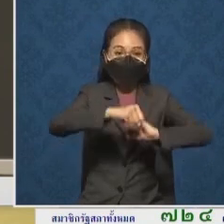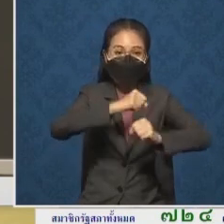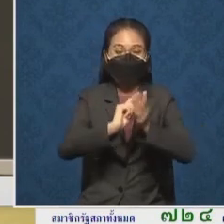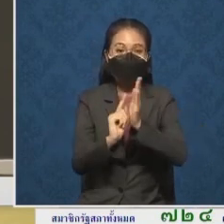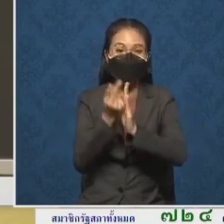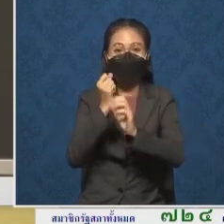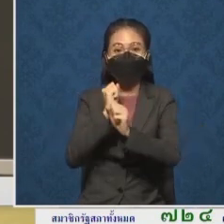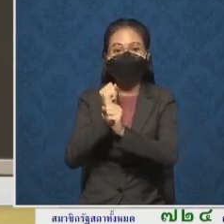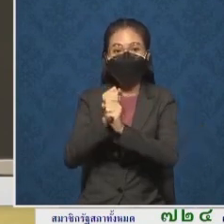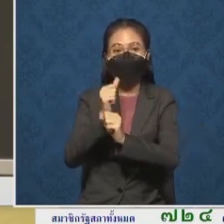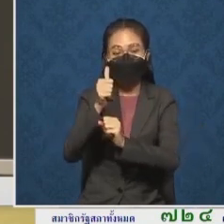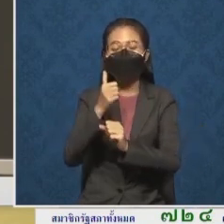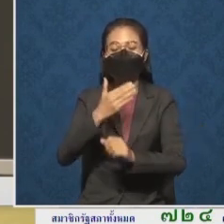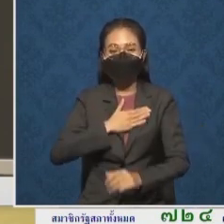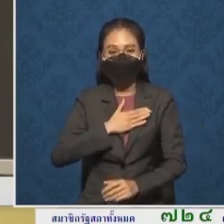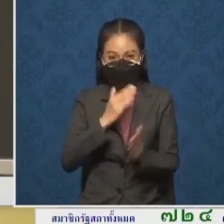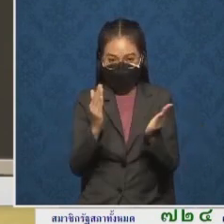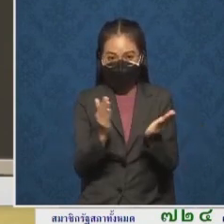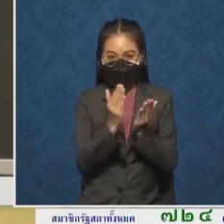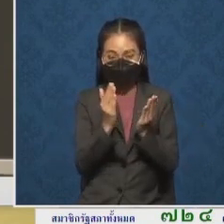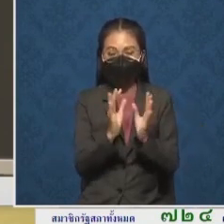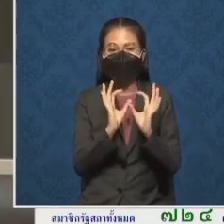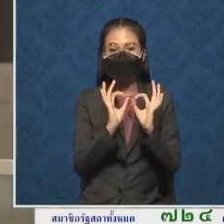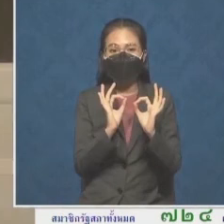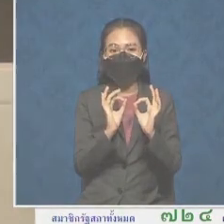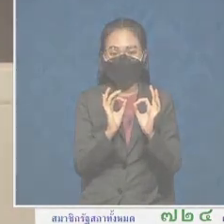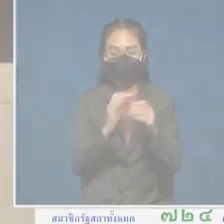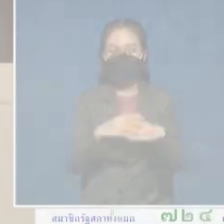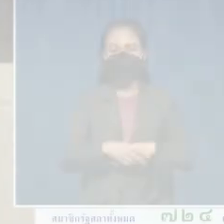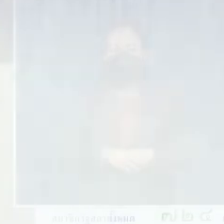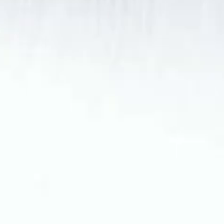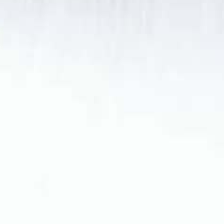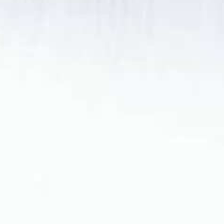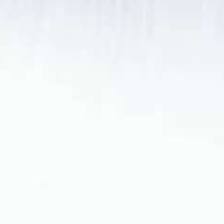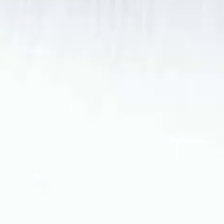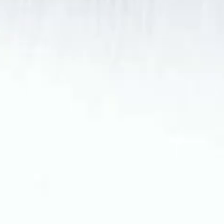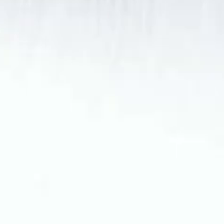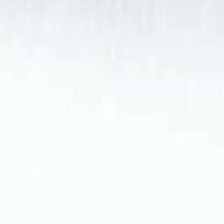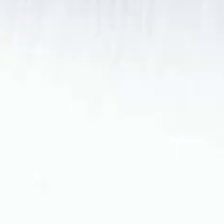าเป็นการเริ่มต้นที่ดีและผมก็ยินดีสนับสนุนครับขอบพระคุณมากครับท่านประธานครับ ขอบคุณครับ